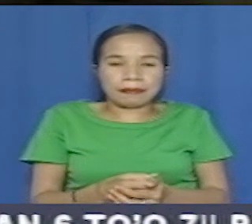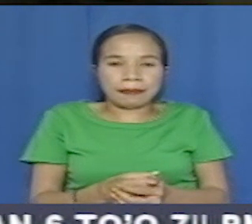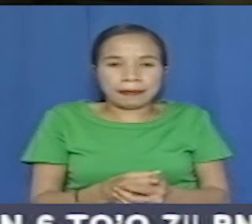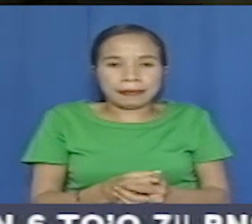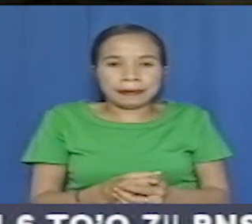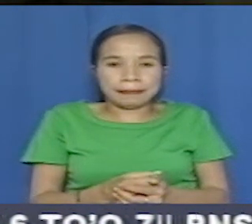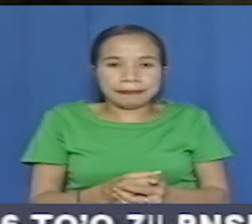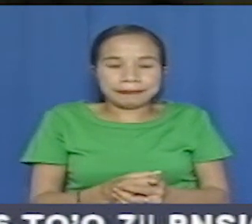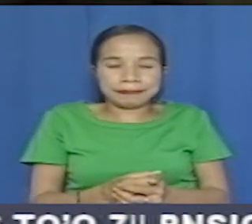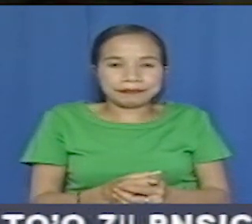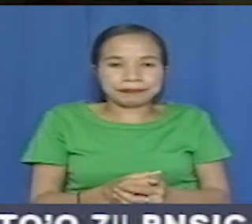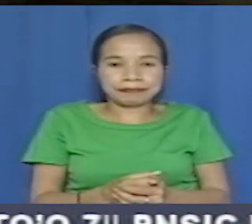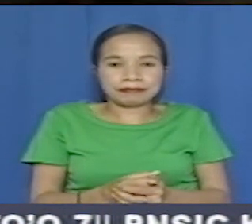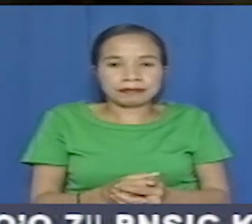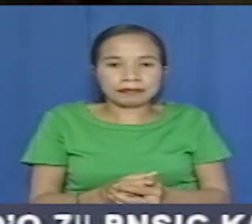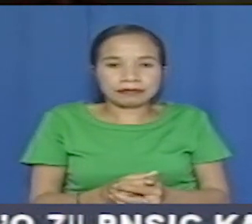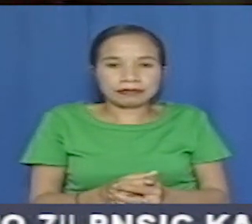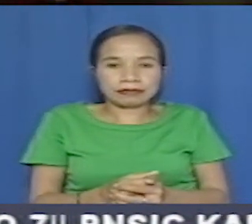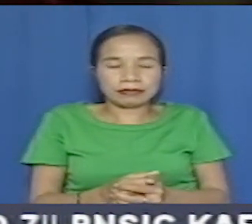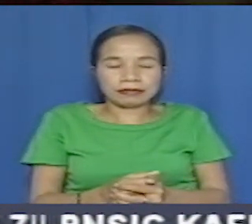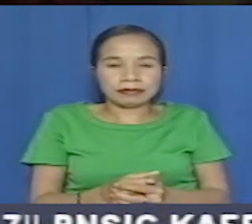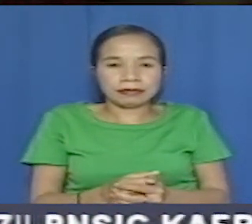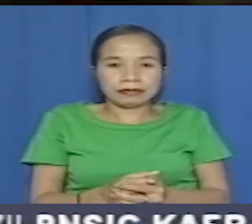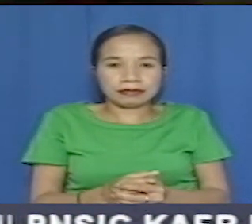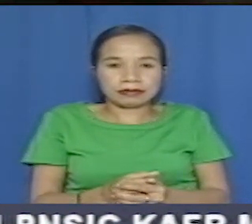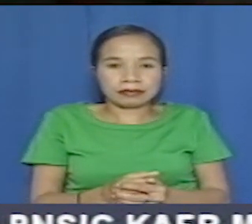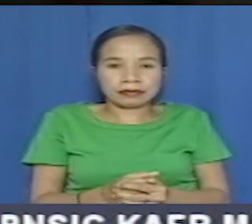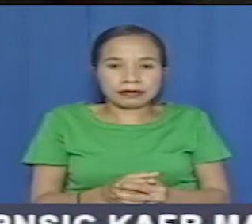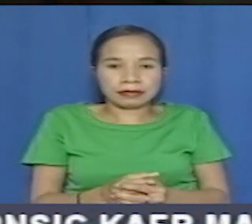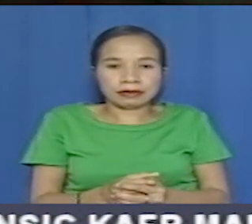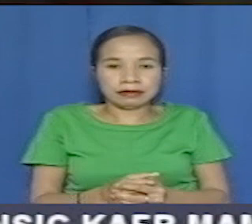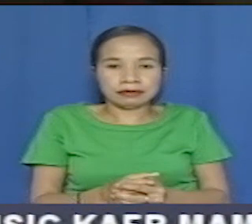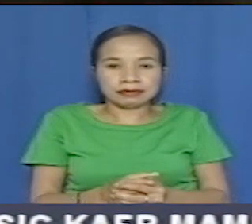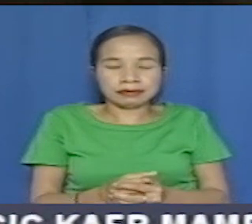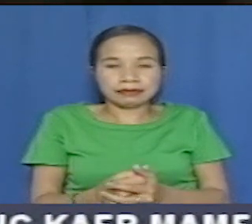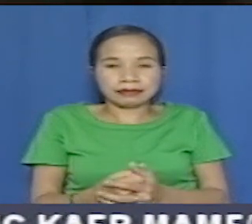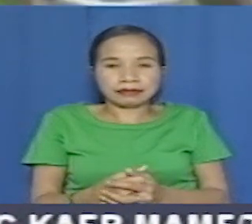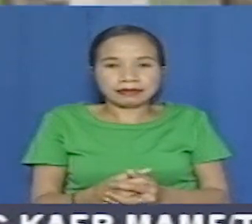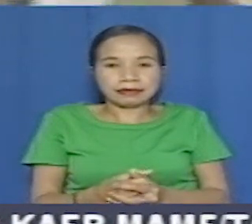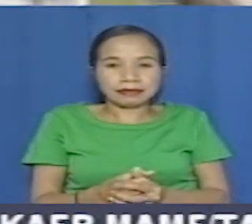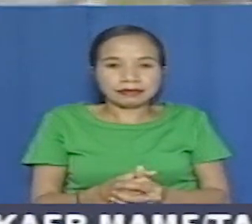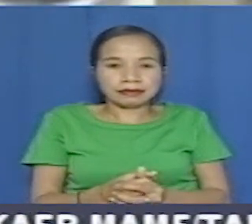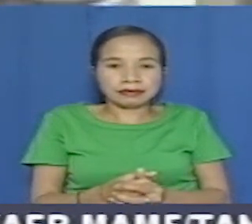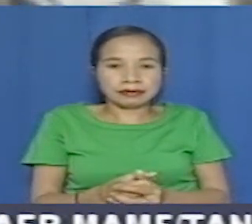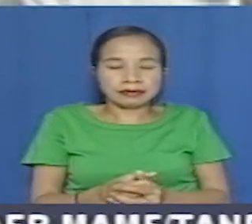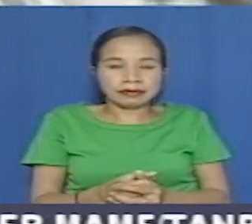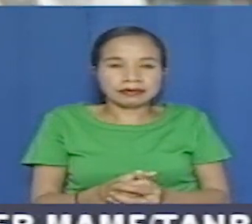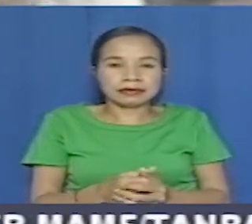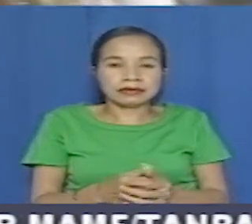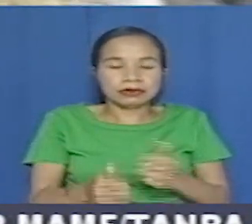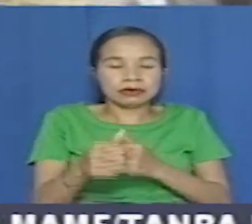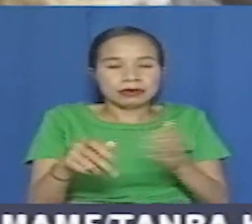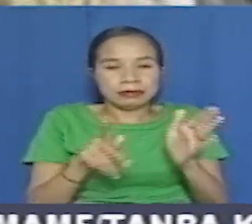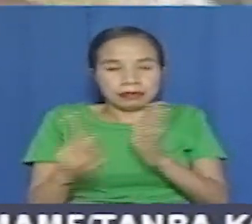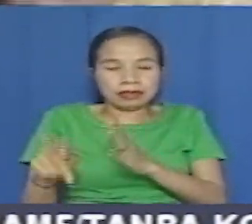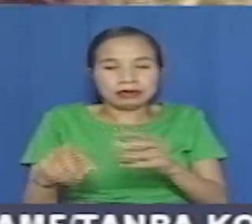pro RTL, o Frente Ampla. Viva! Viva OPTT! Viva! Antratado tuir plano